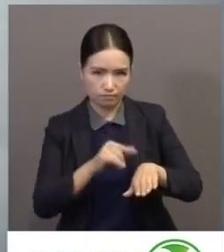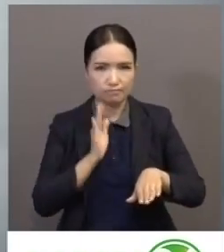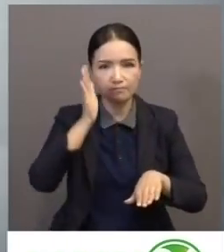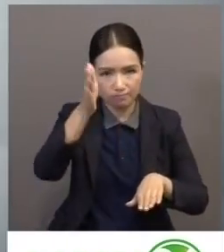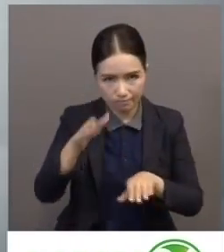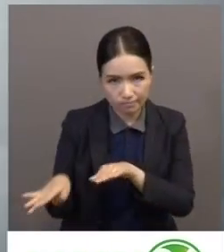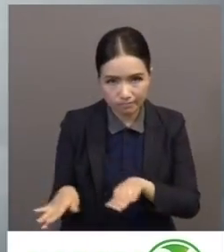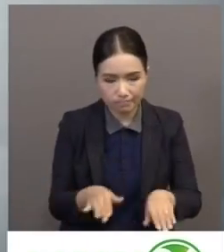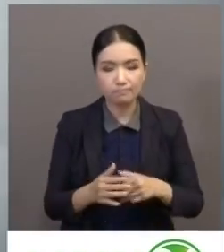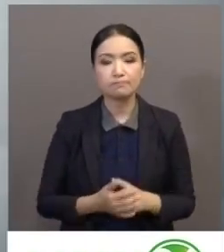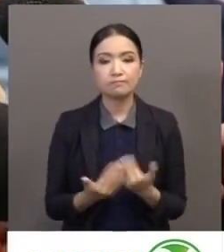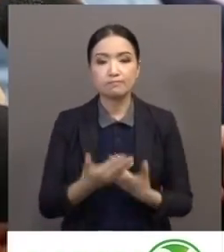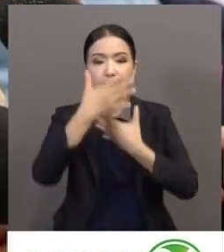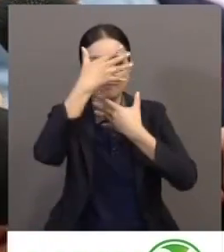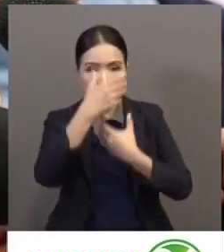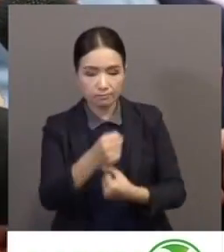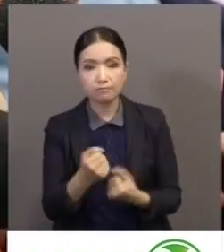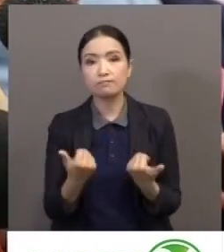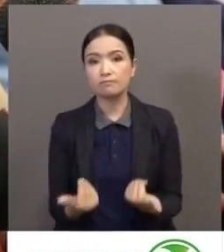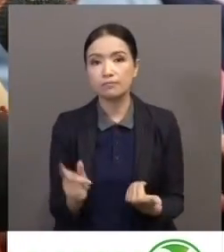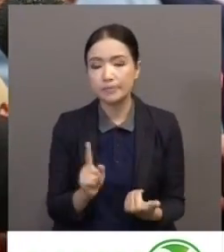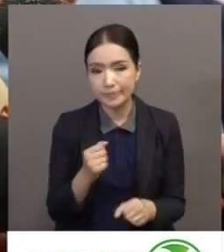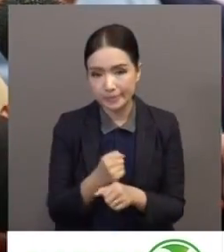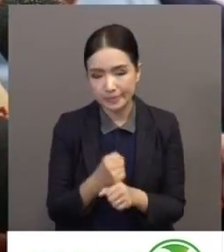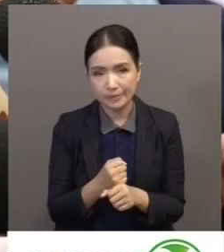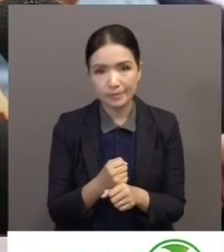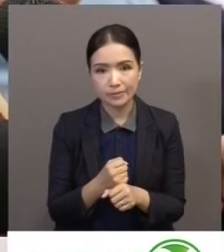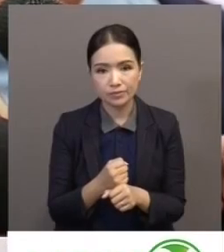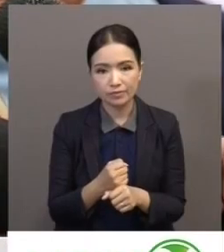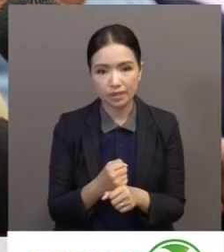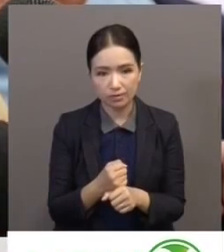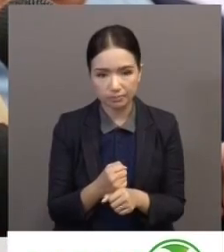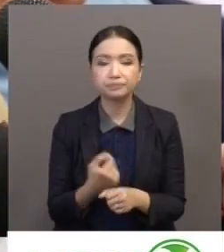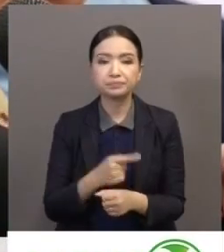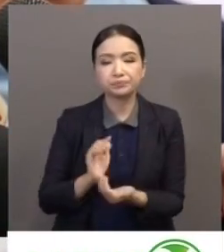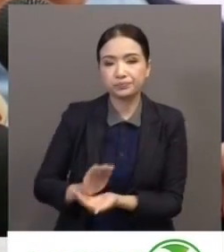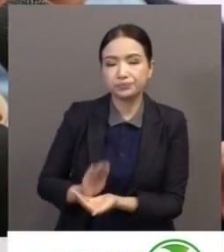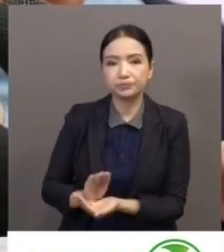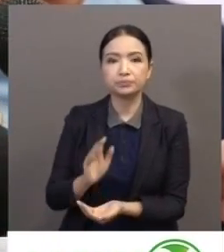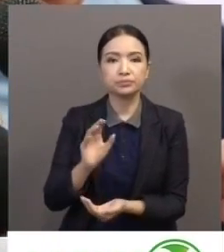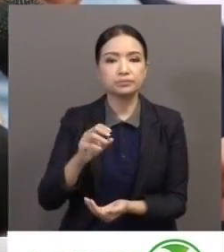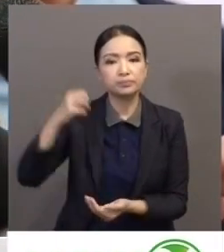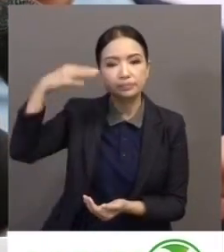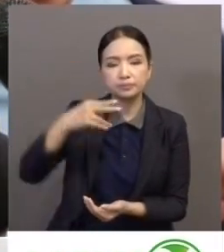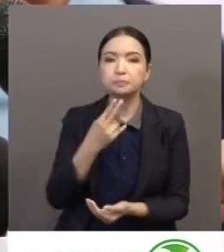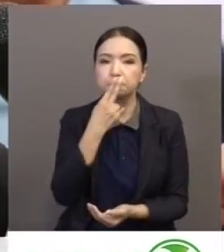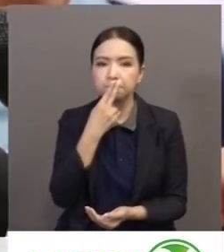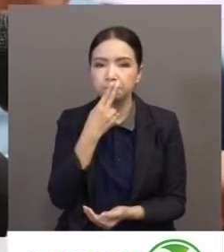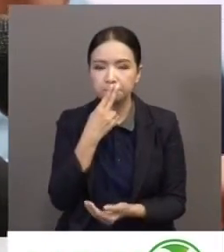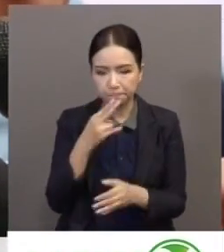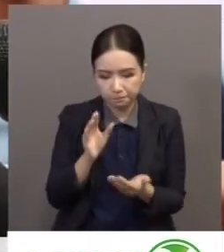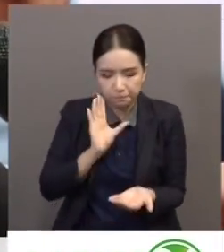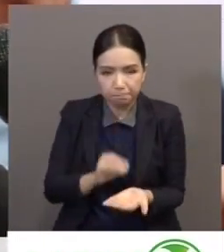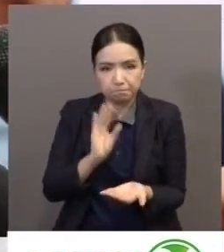ราสนใจอย่างมากตอนนี้ก็คือเทคโนโลยีในเรื่องการทำenergy storage นะครับก็คือเป็นเหมือนแบตเตอรี่ขนาดใหญ่สำหรับ